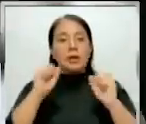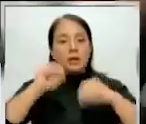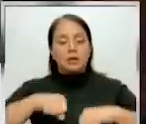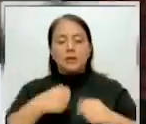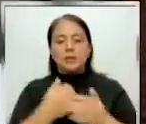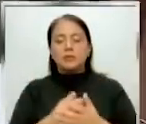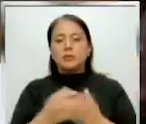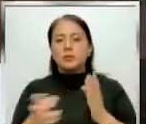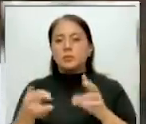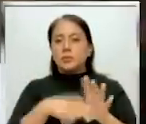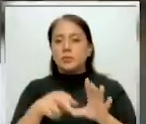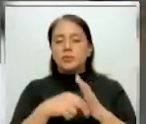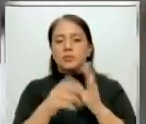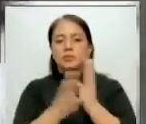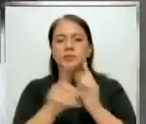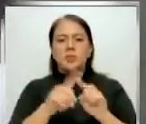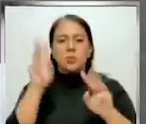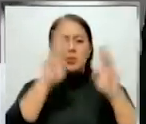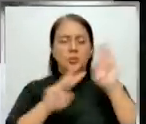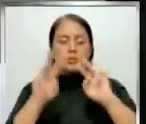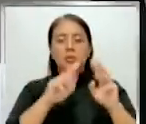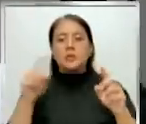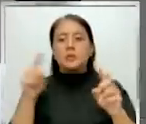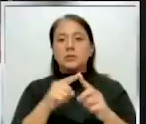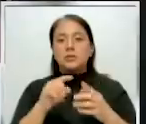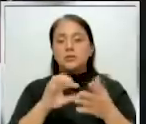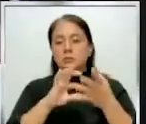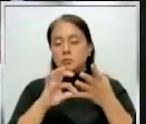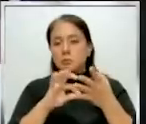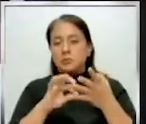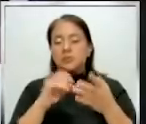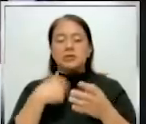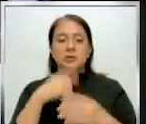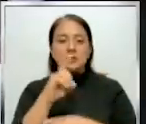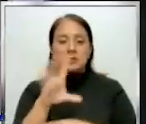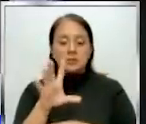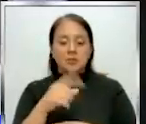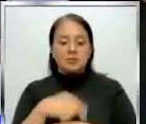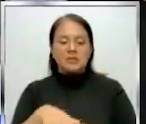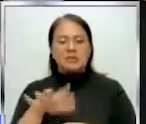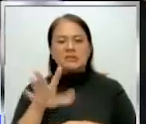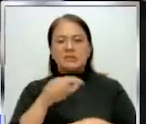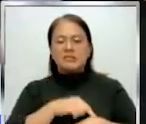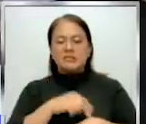ilang nag-aalala dahil hanggang katapusan na lamang ito ng Disyembre libre. Yung mga alanganing oras na nakaka-uwi,